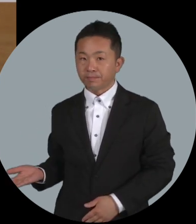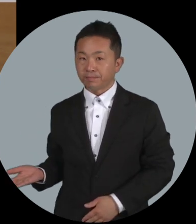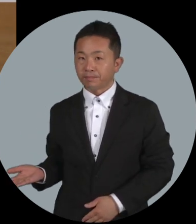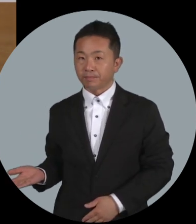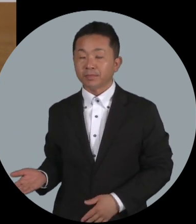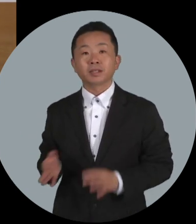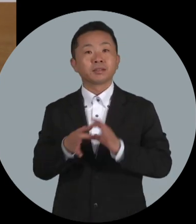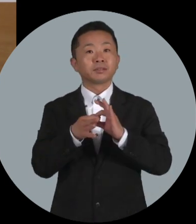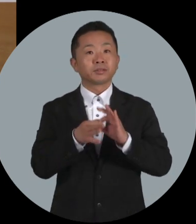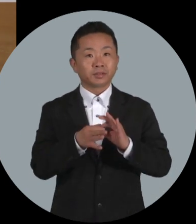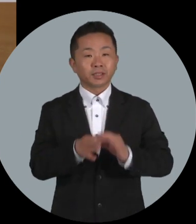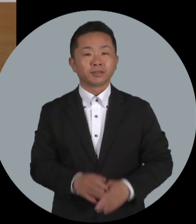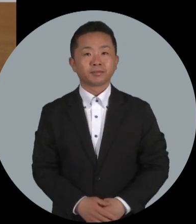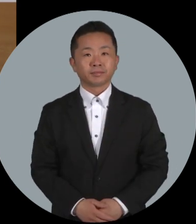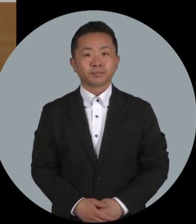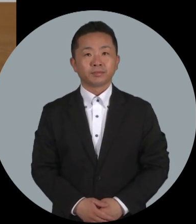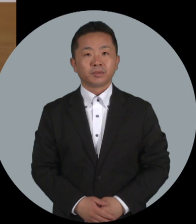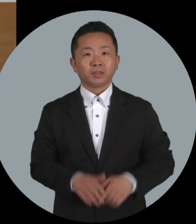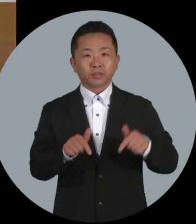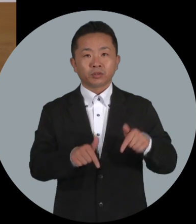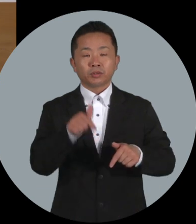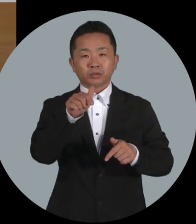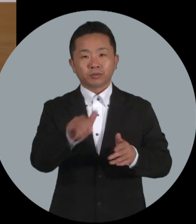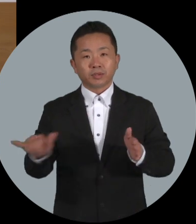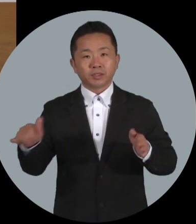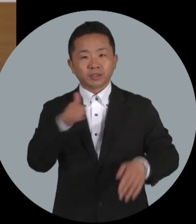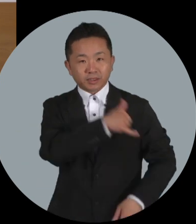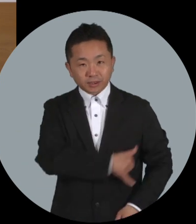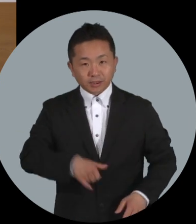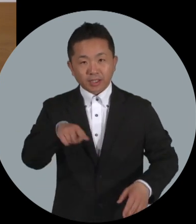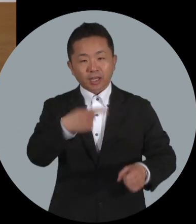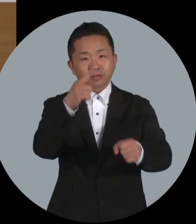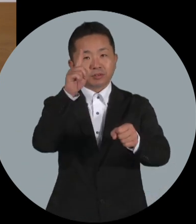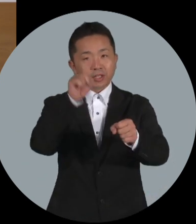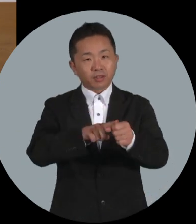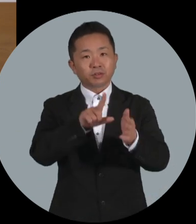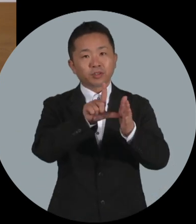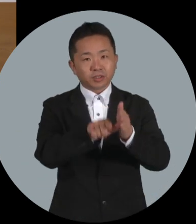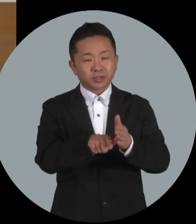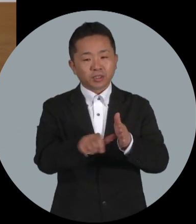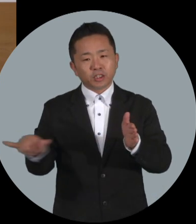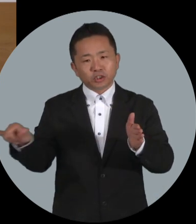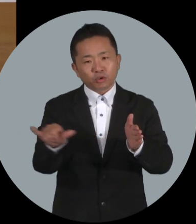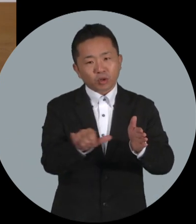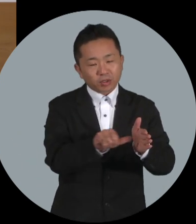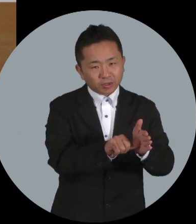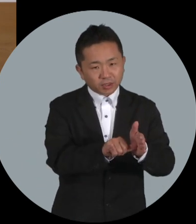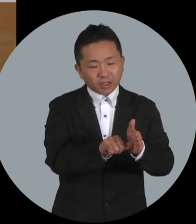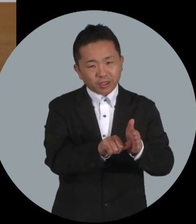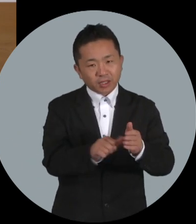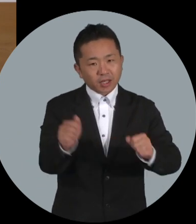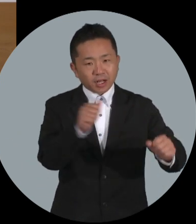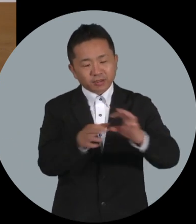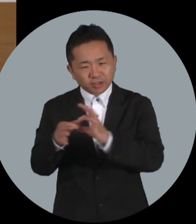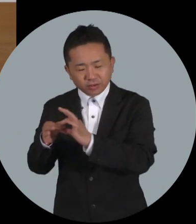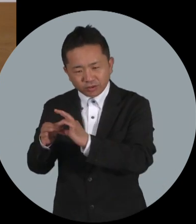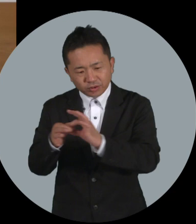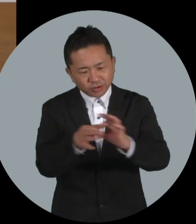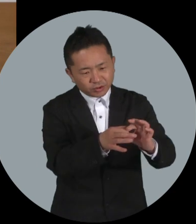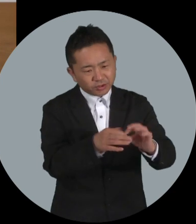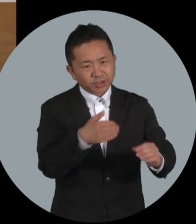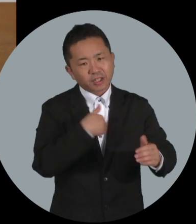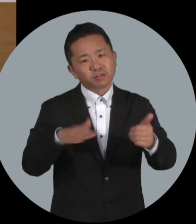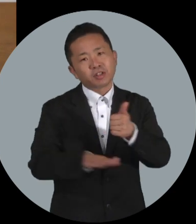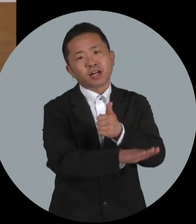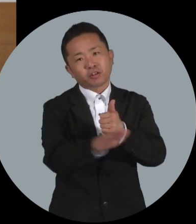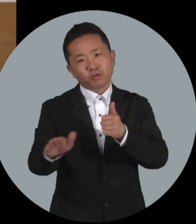についてでございます。京都府では人生100年時代において、生涯にわたって活躍し続けることができる環境づ